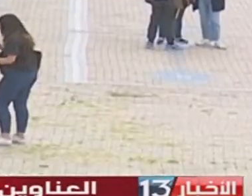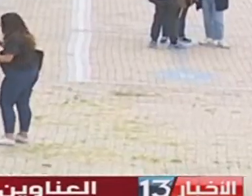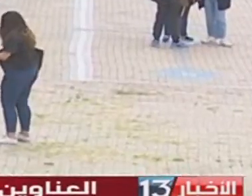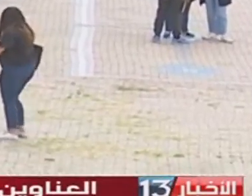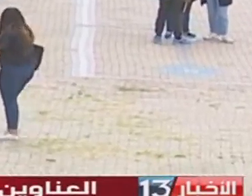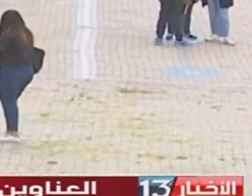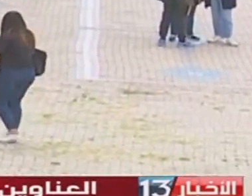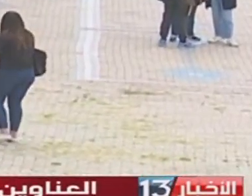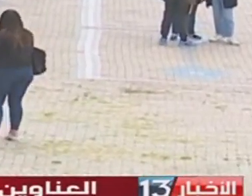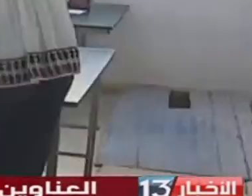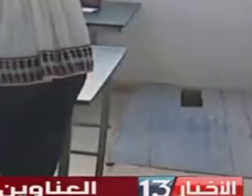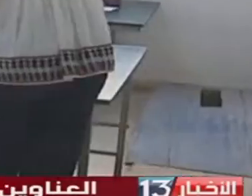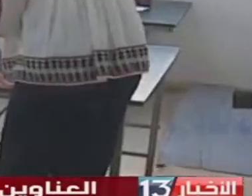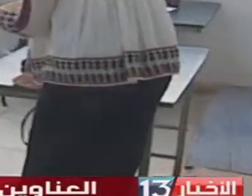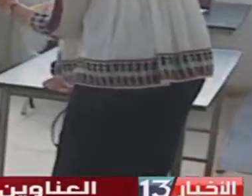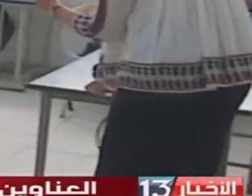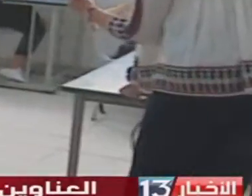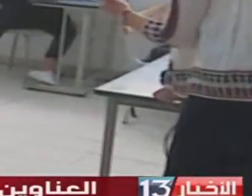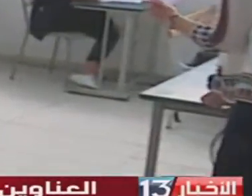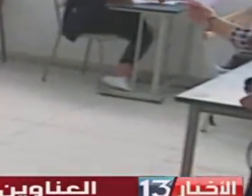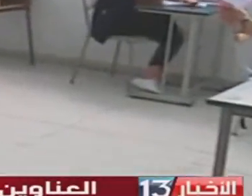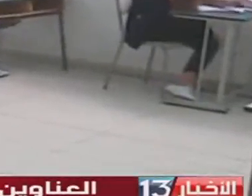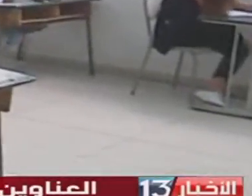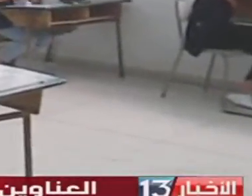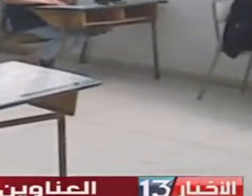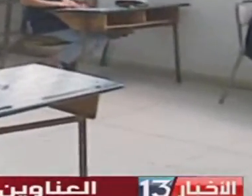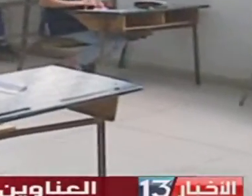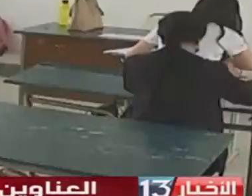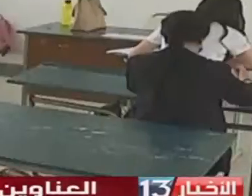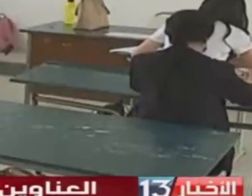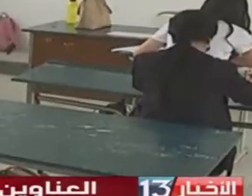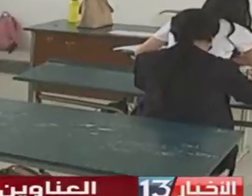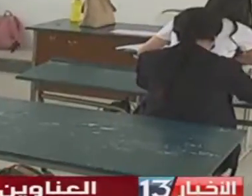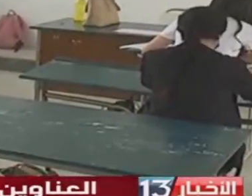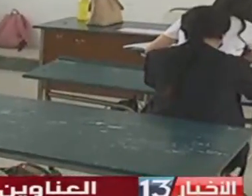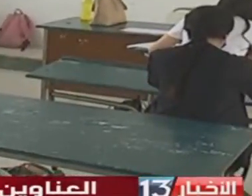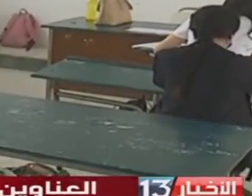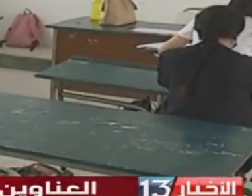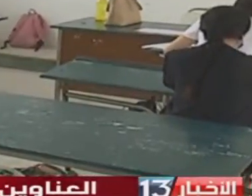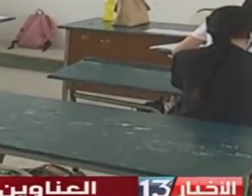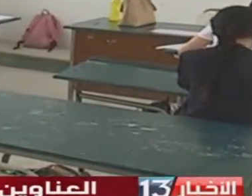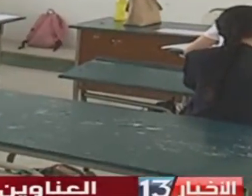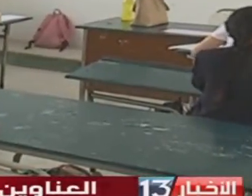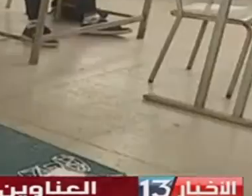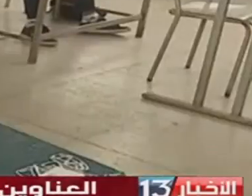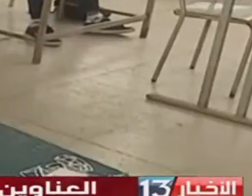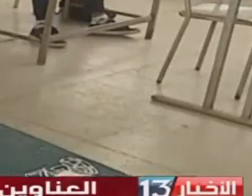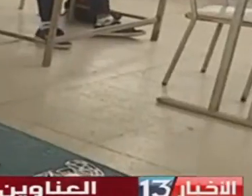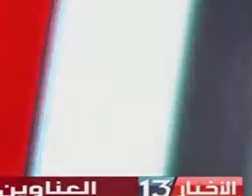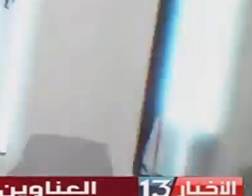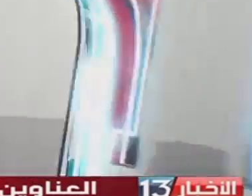اجراءات وقائيه فرضتها جائحه هونا وك من الاخبار تستطيع اجواء الامتحان